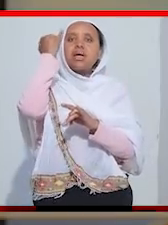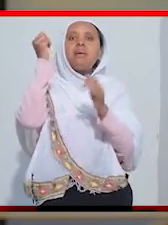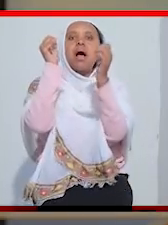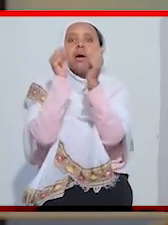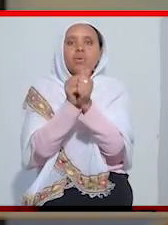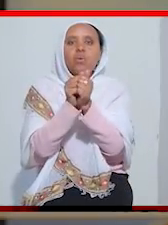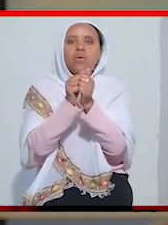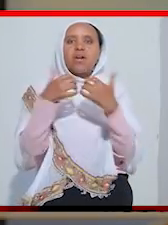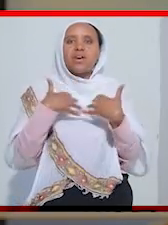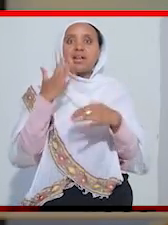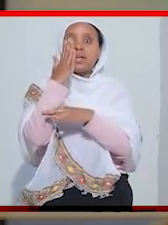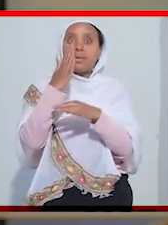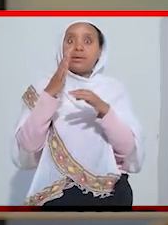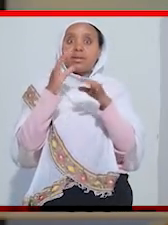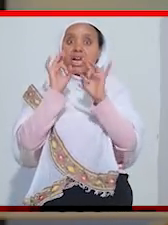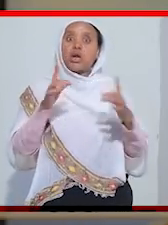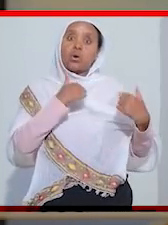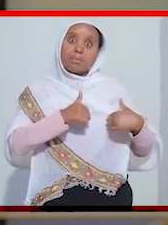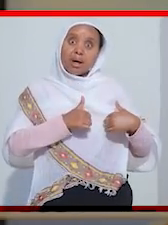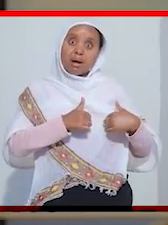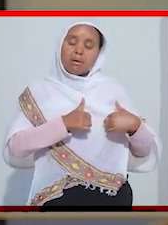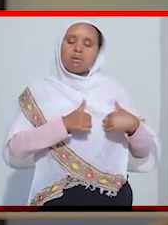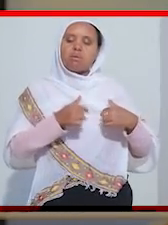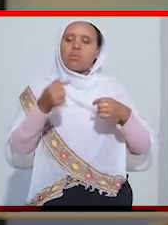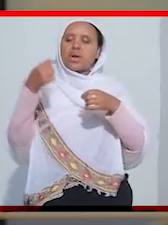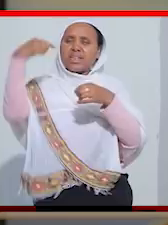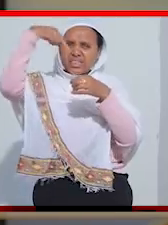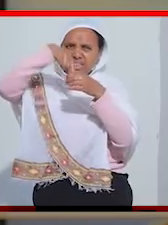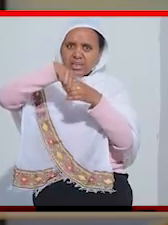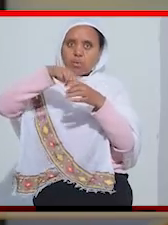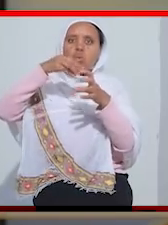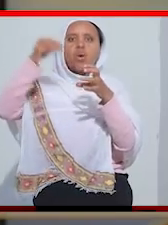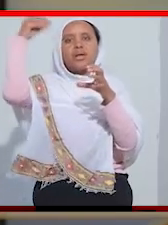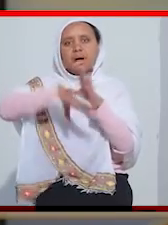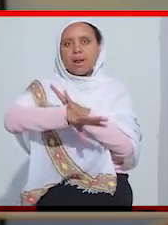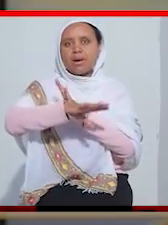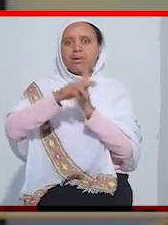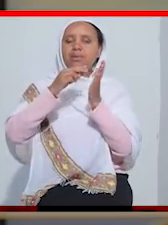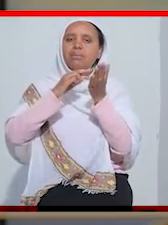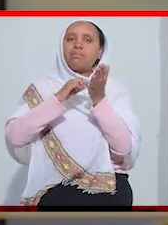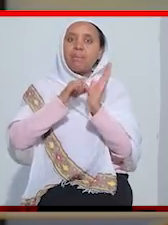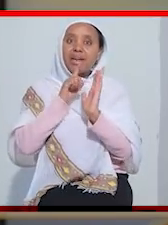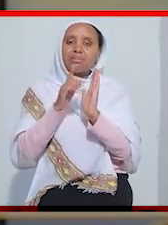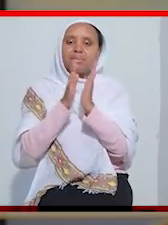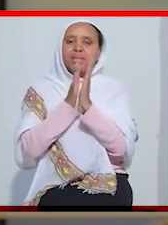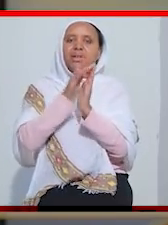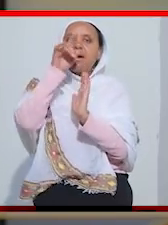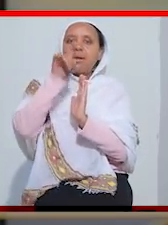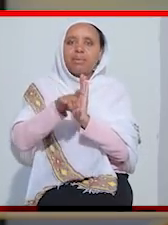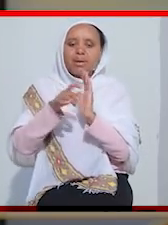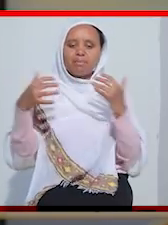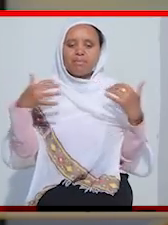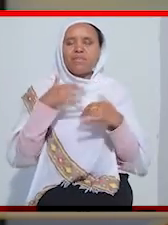ግን ሐሳብ አብሮ ከፈሪሃ እግዚአብሔር ከሌለው ልብ ጋር ጥልቅ ወደ ሆነው የኃጢአት ጉድጓድ ይገባል